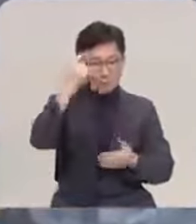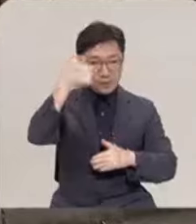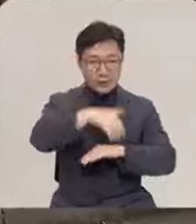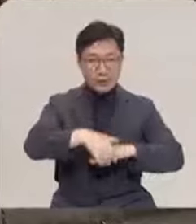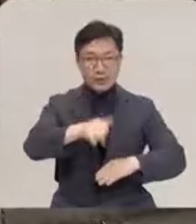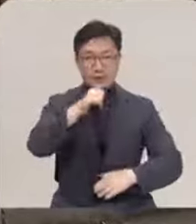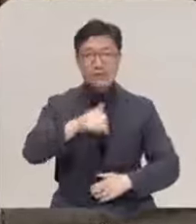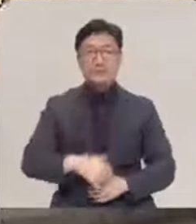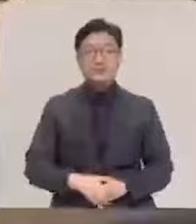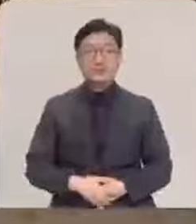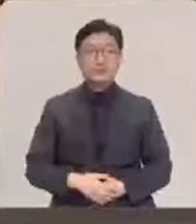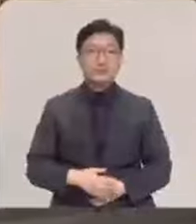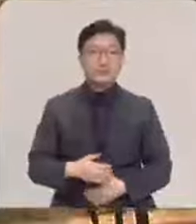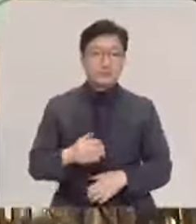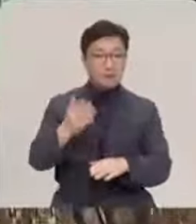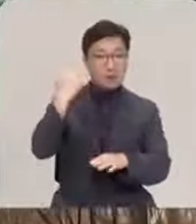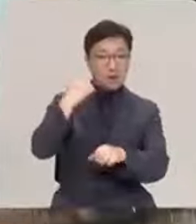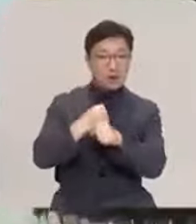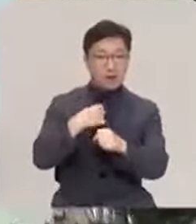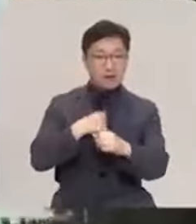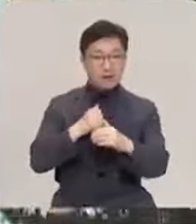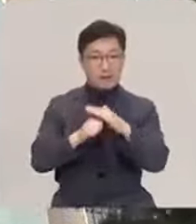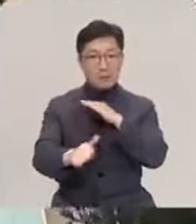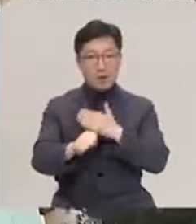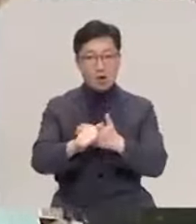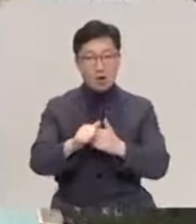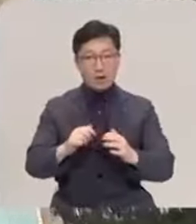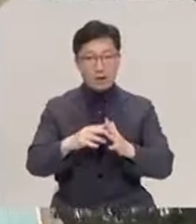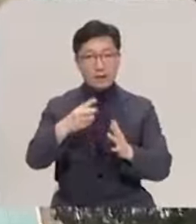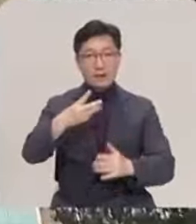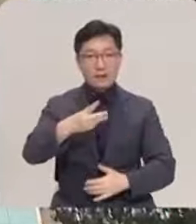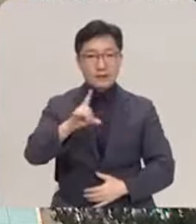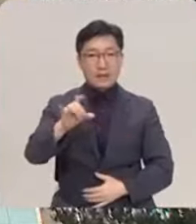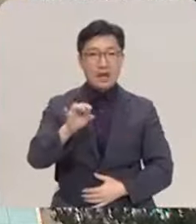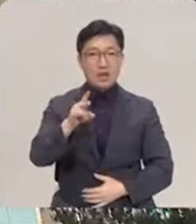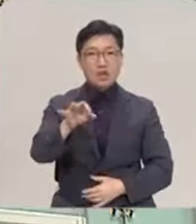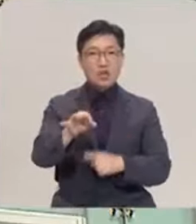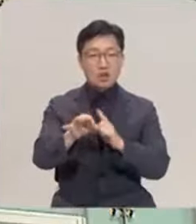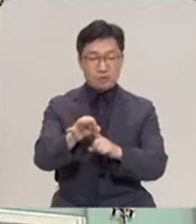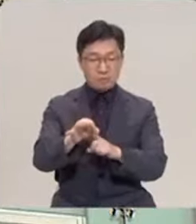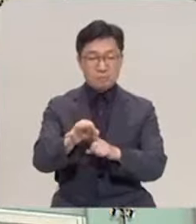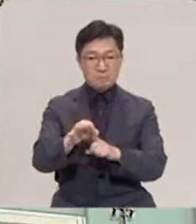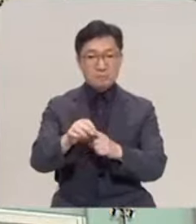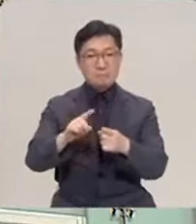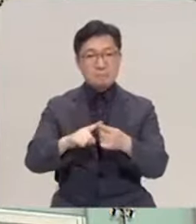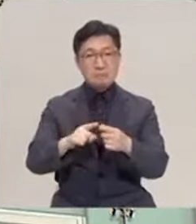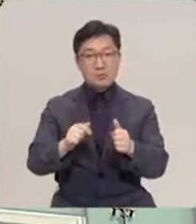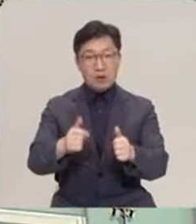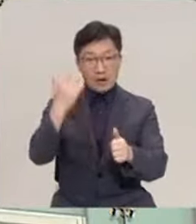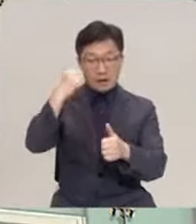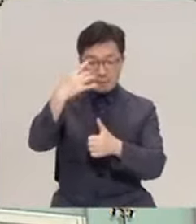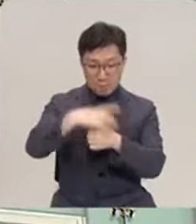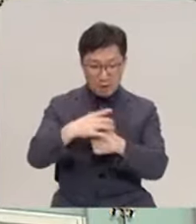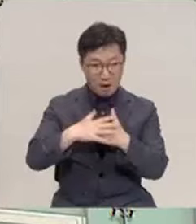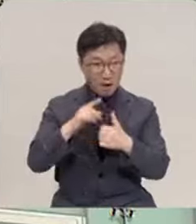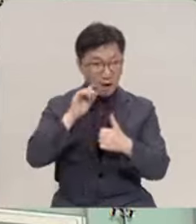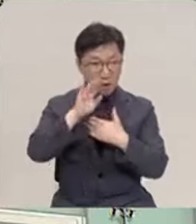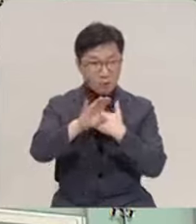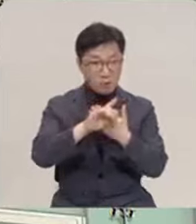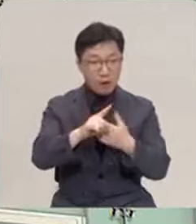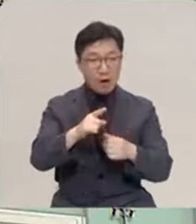않습니다 지난해말이 사업의 대표 민간 개발자인 태형 건설이 워크하우스 신청하면서 사업비 투입이